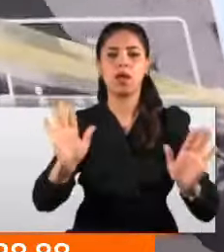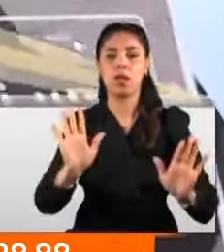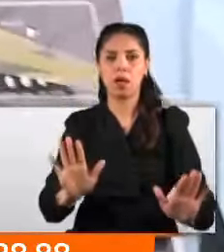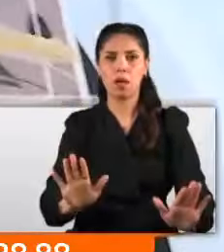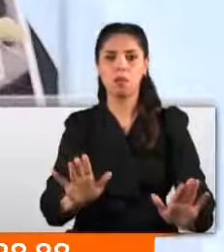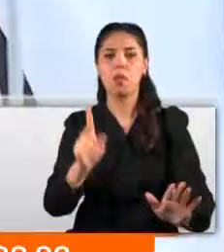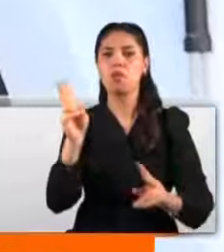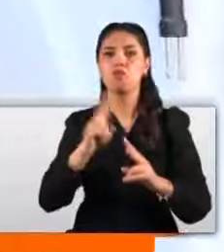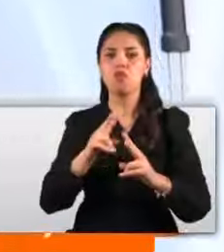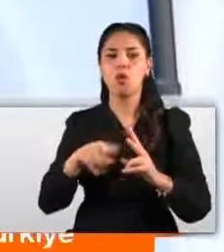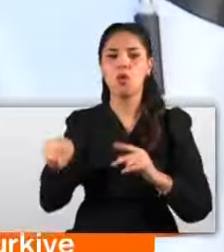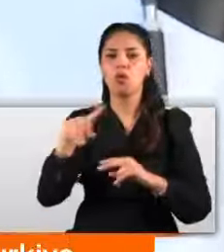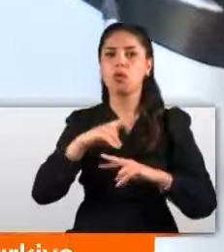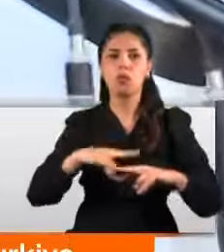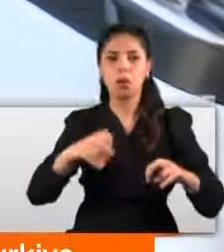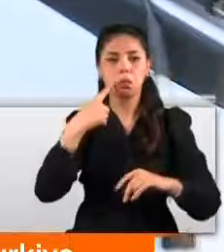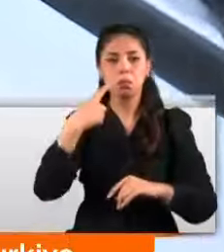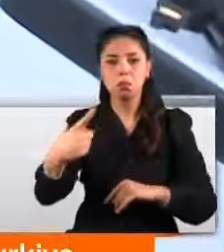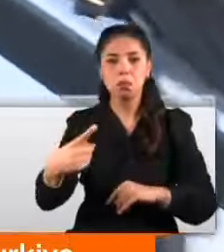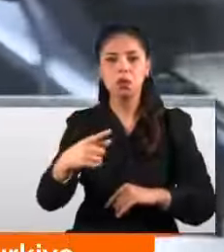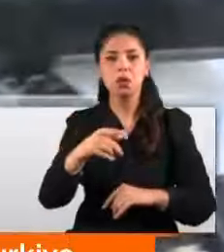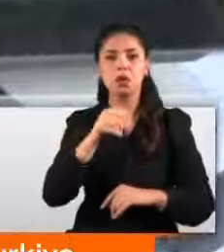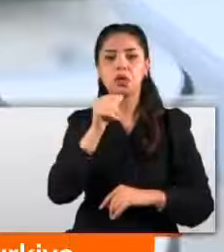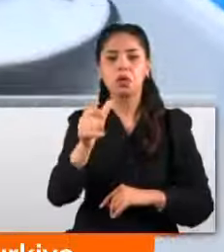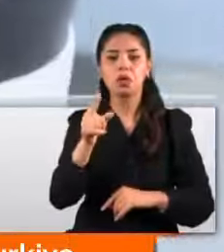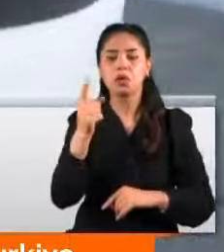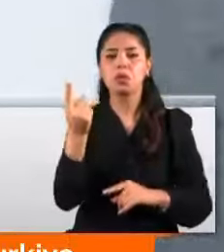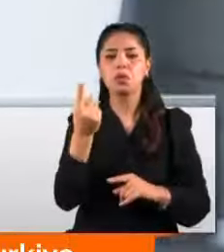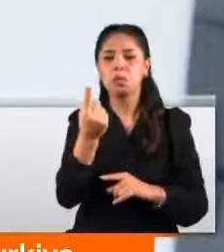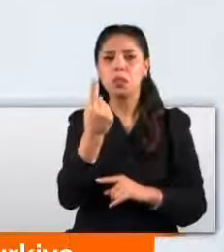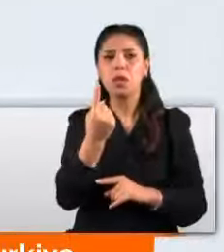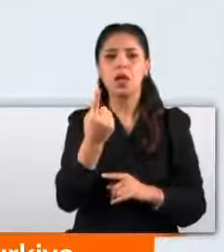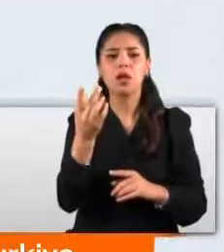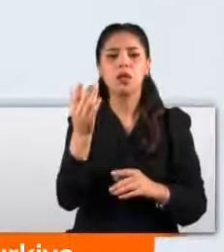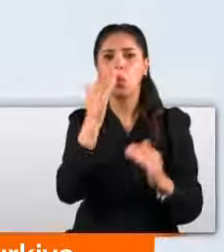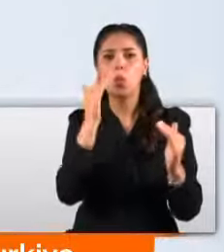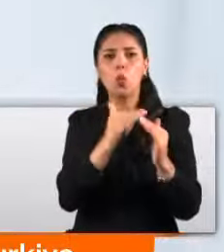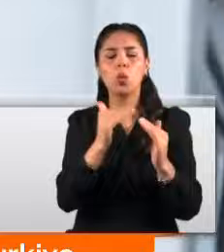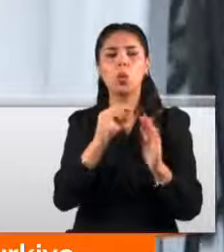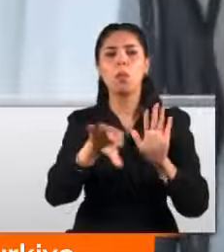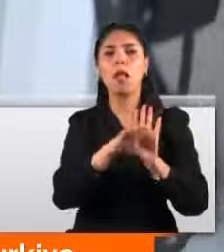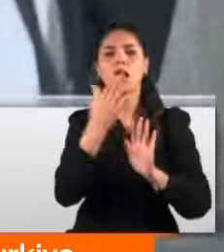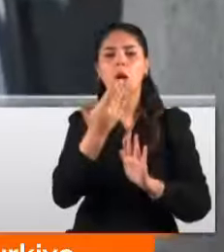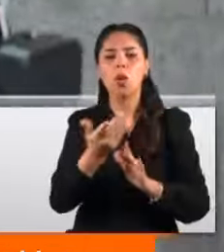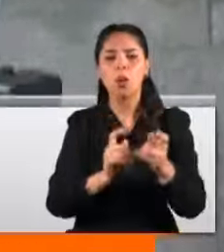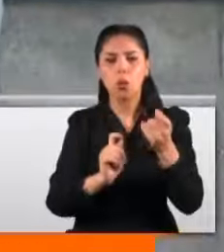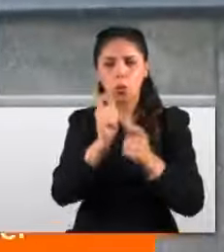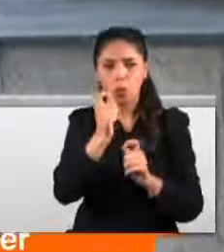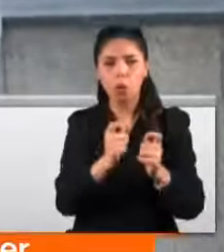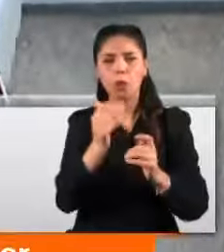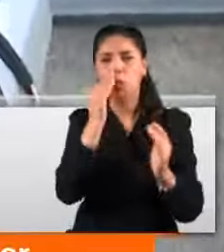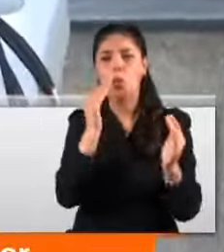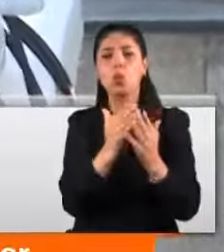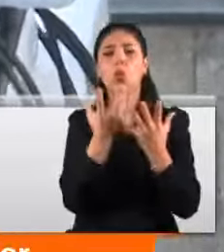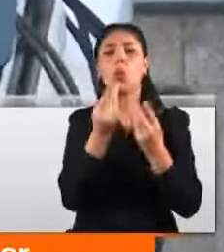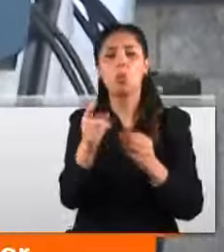bu güzellik cihazlarını incelediğinde hiçbirinin uygunluk belgesi olmadığını fark etti. Yani kullanılması uygun